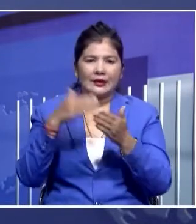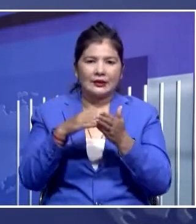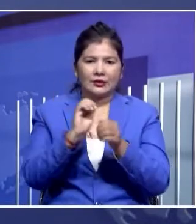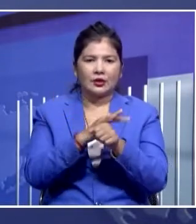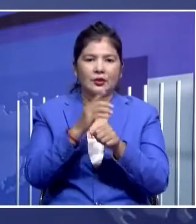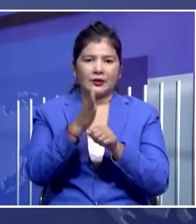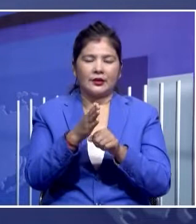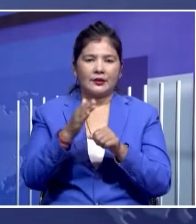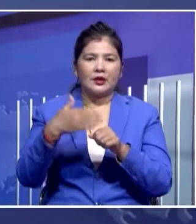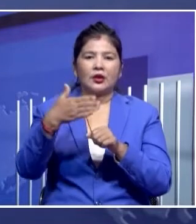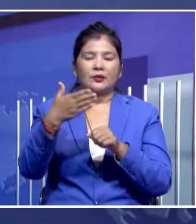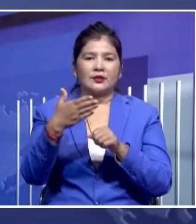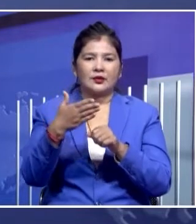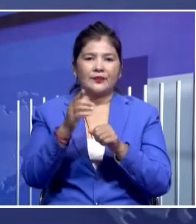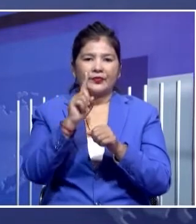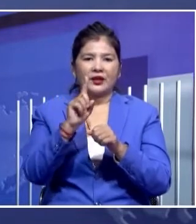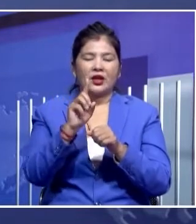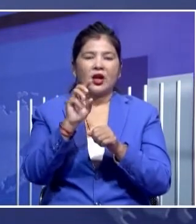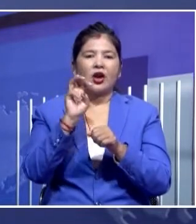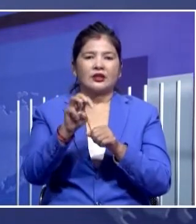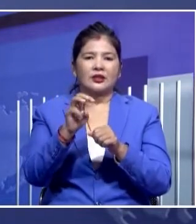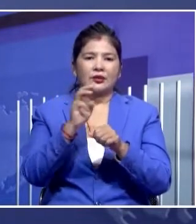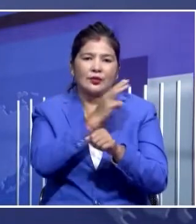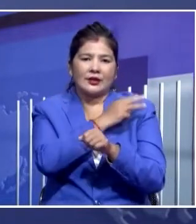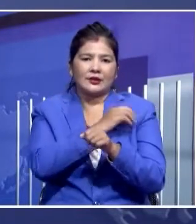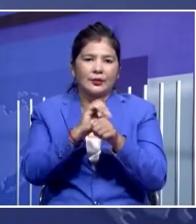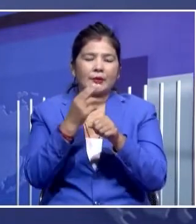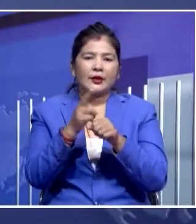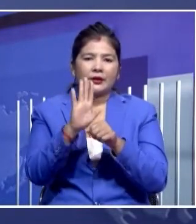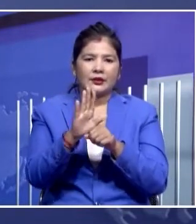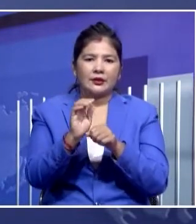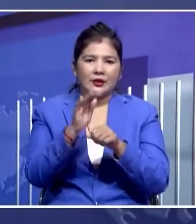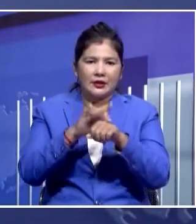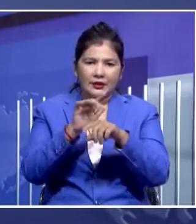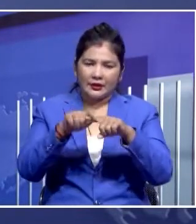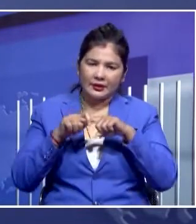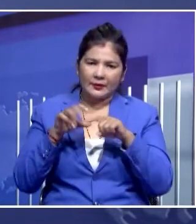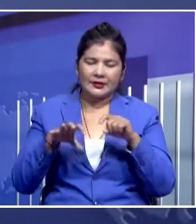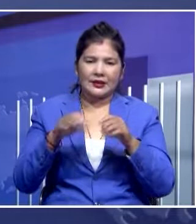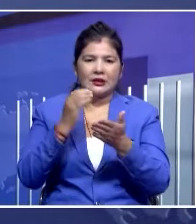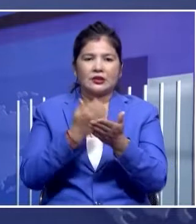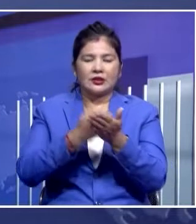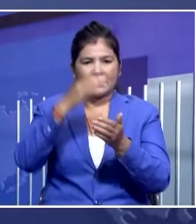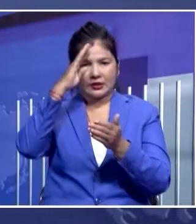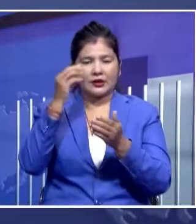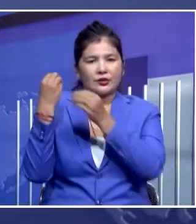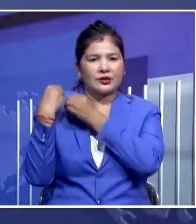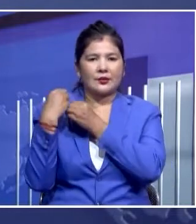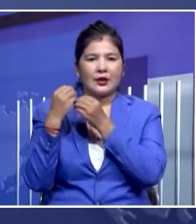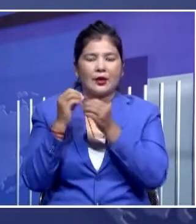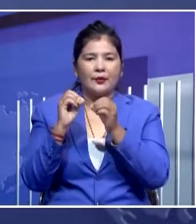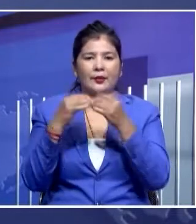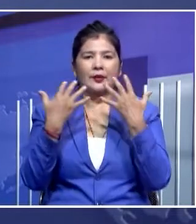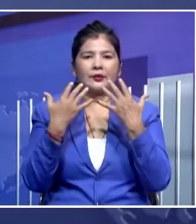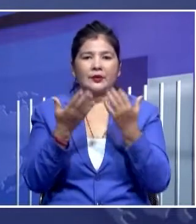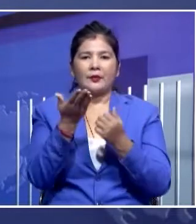संक्रमणले क्रमशः हजारौं मानिसहरू प्रभावित हुन थालेका छन्। डेंगी नियन्त्रणमा स्थानीयदेखि संघीय सरकारको भूमिका प्रभावकारी